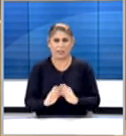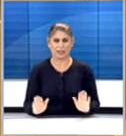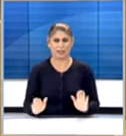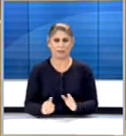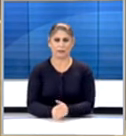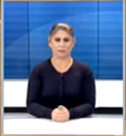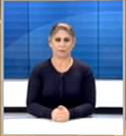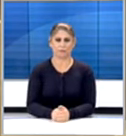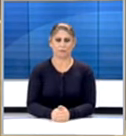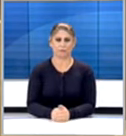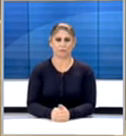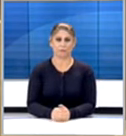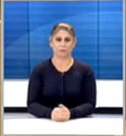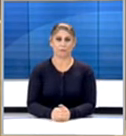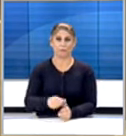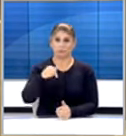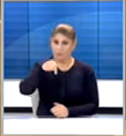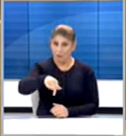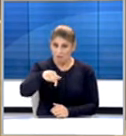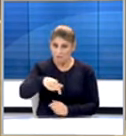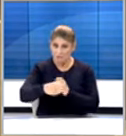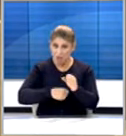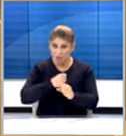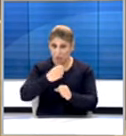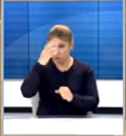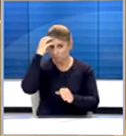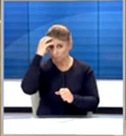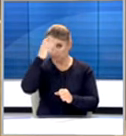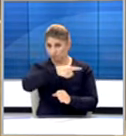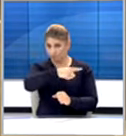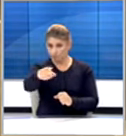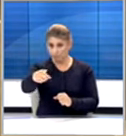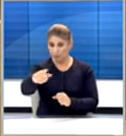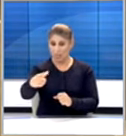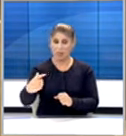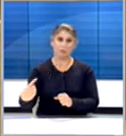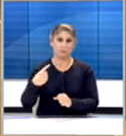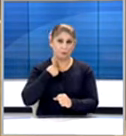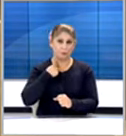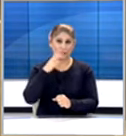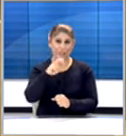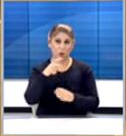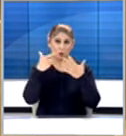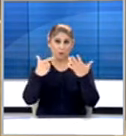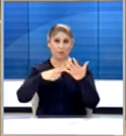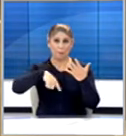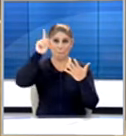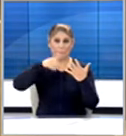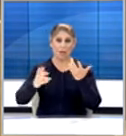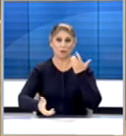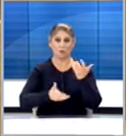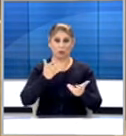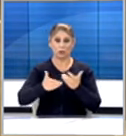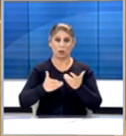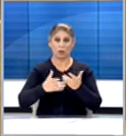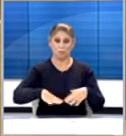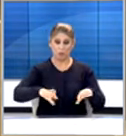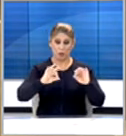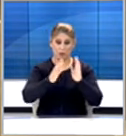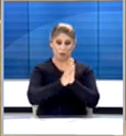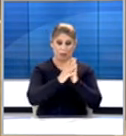μνημείο φετινής κυβερνητικής αποτυχίας. Η επί 27 μέρες πυρκαγιά που ξεκίνησε στις